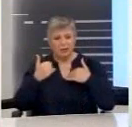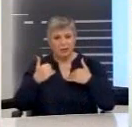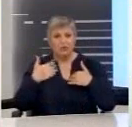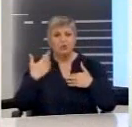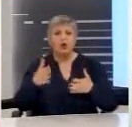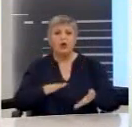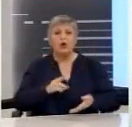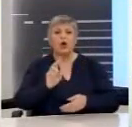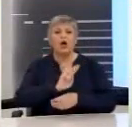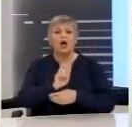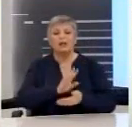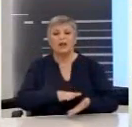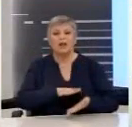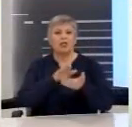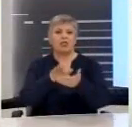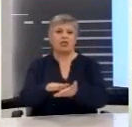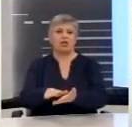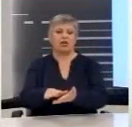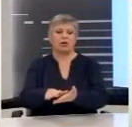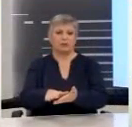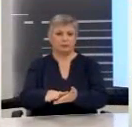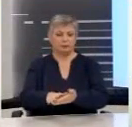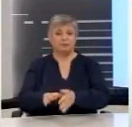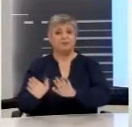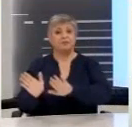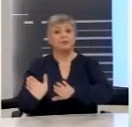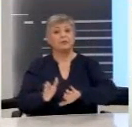Πάμε παρακάτω.